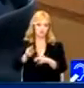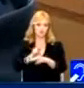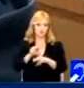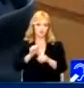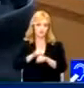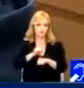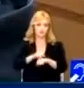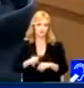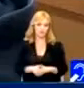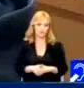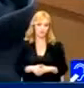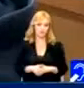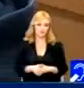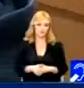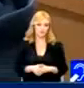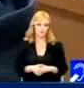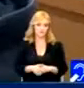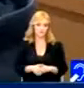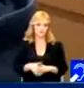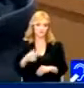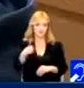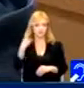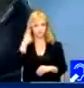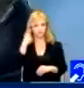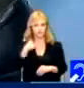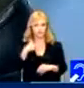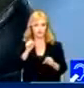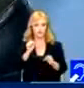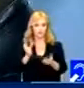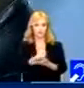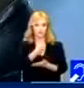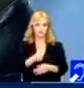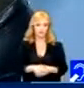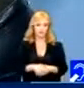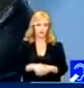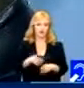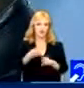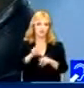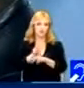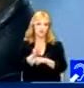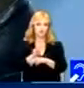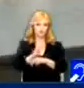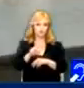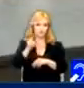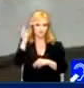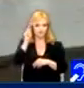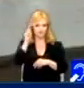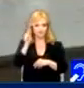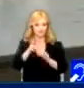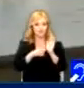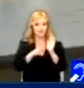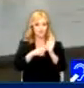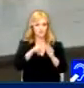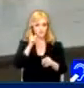încălțăminte, unde se repară încălțăminte. Eu cred că sunt scurc. Cursul de cizmărit este frecventat de 7 tineri. Profesoara își